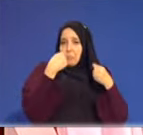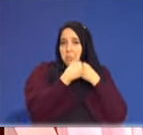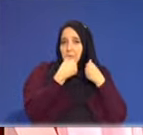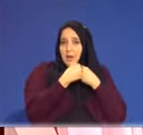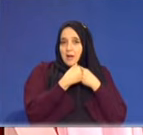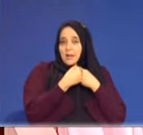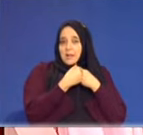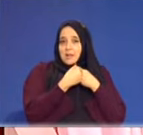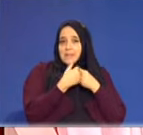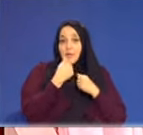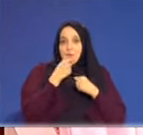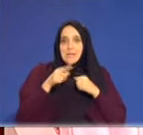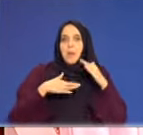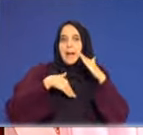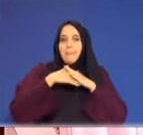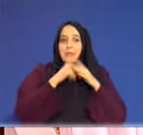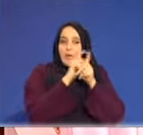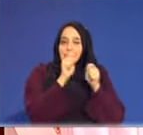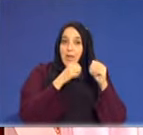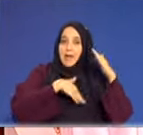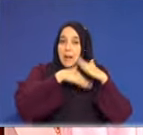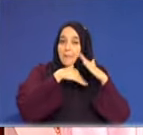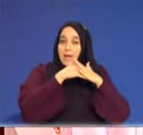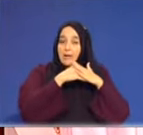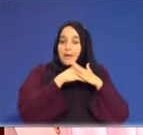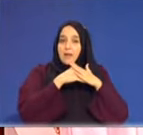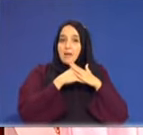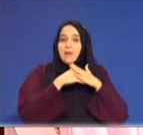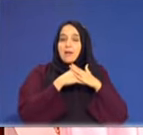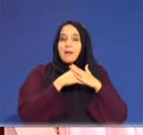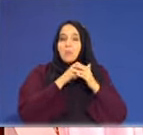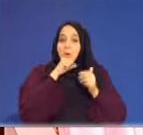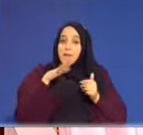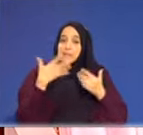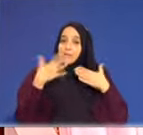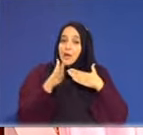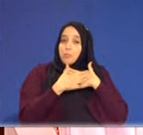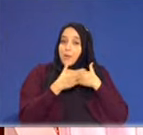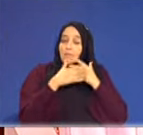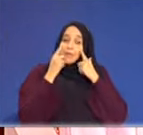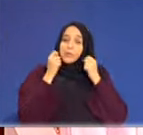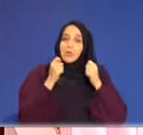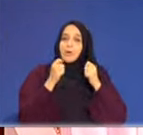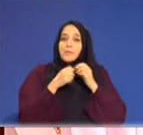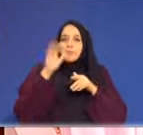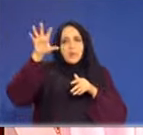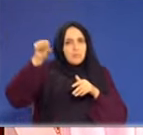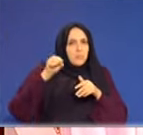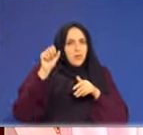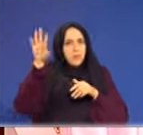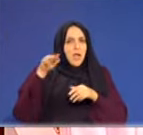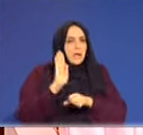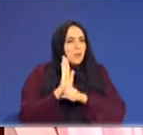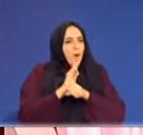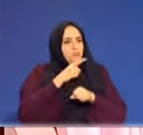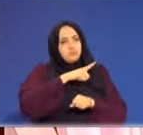الشريعة. نعم. التزام الحدود النبوية التي يشرف عليها النبي صلى الله عليه وسلم، وهي حدود شرعية.